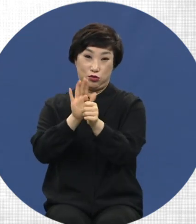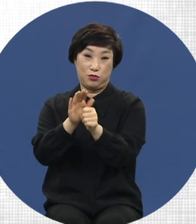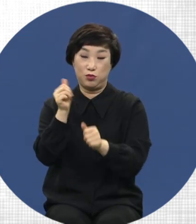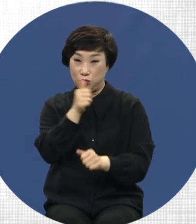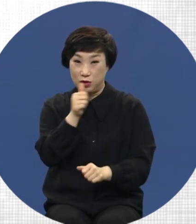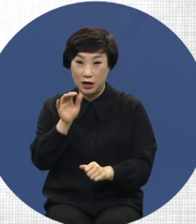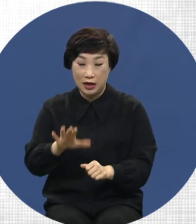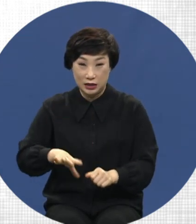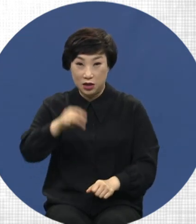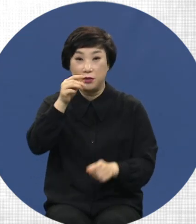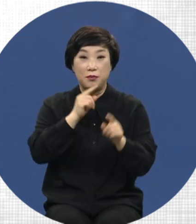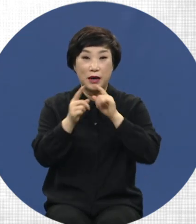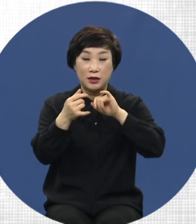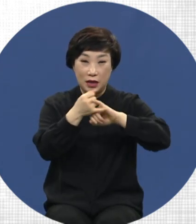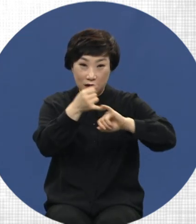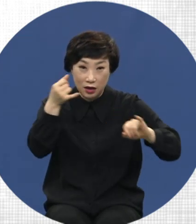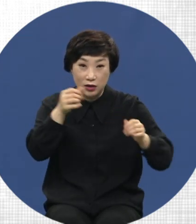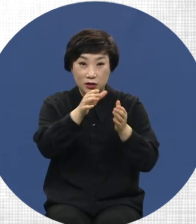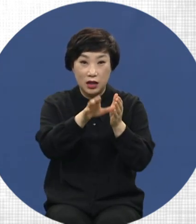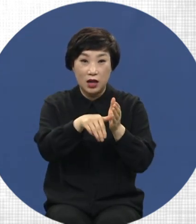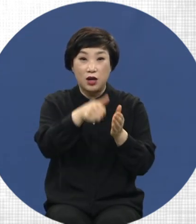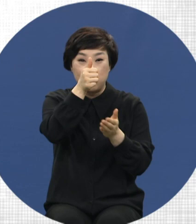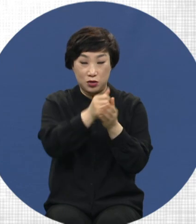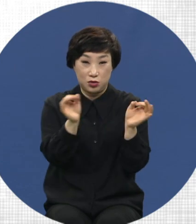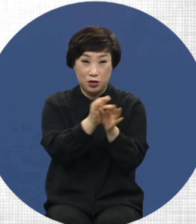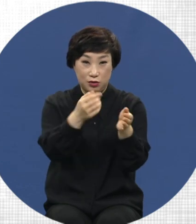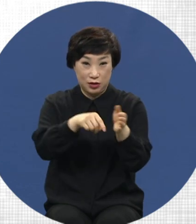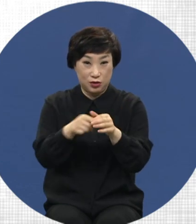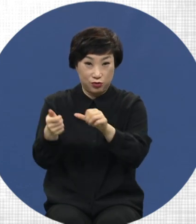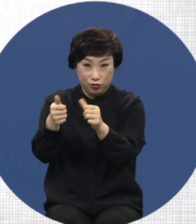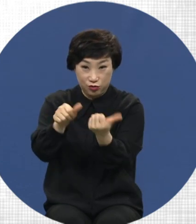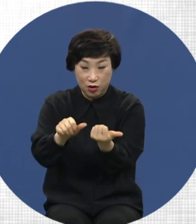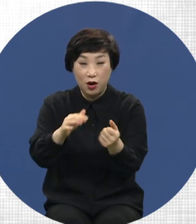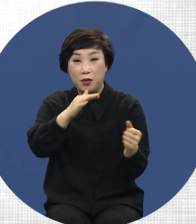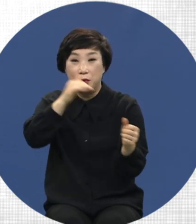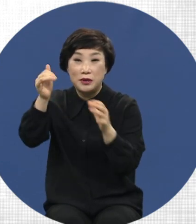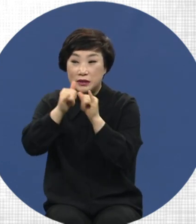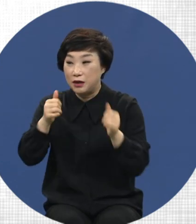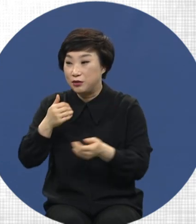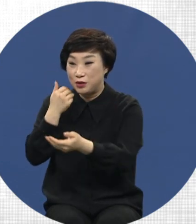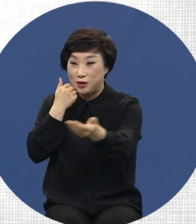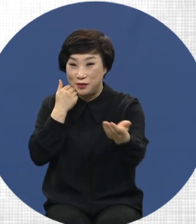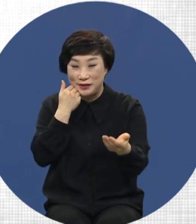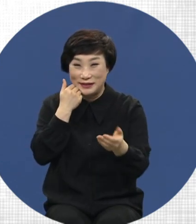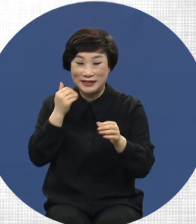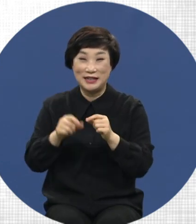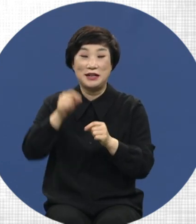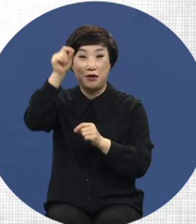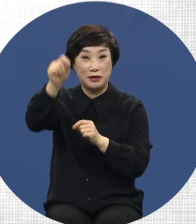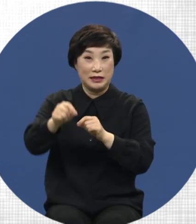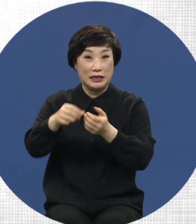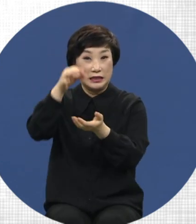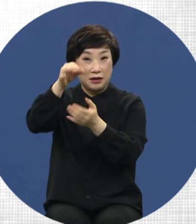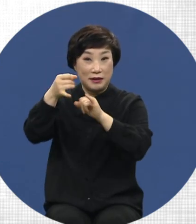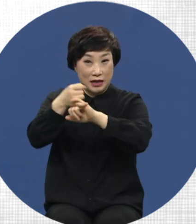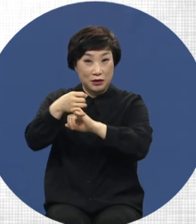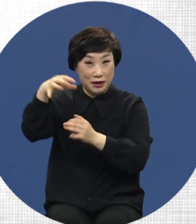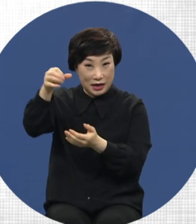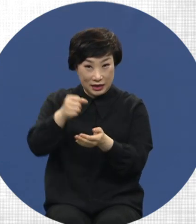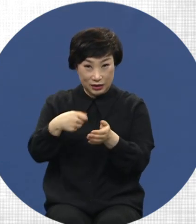첫 언약 때에 범한 죄를 속하려고 죽으사 부르심을 입은 자로 하여금 영원한 기업의 약속을 얻게